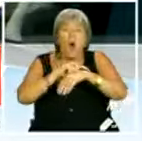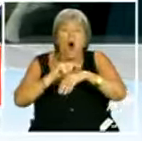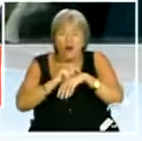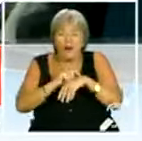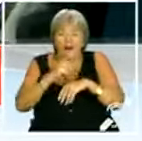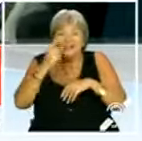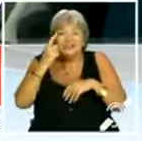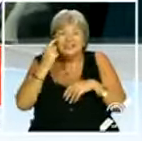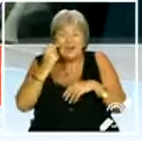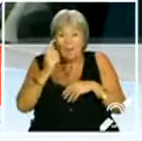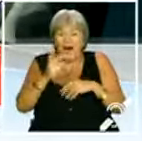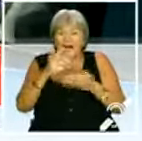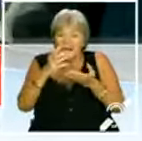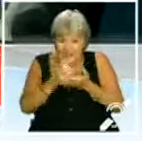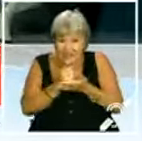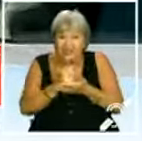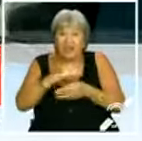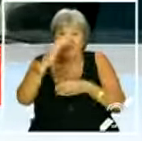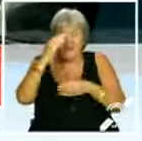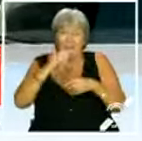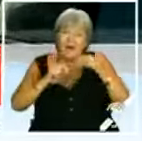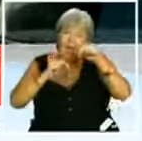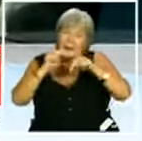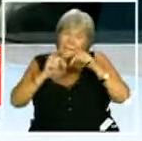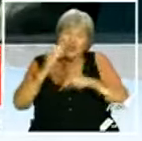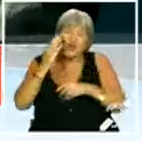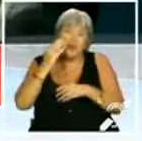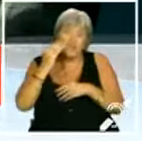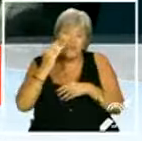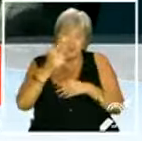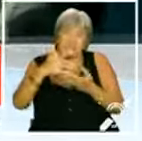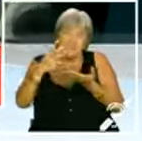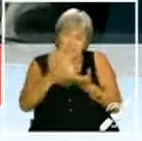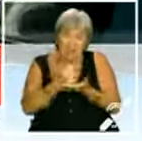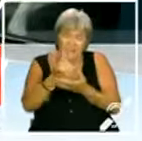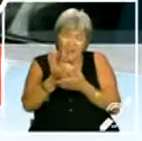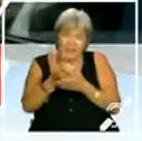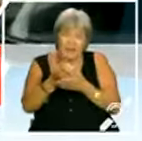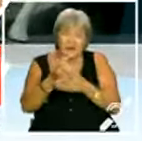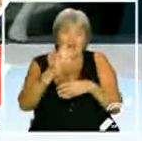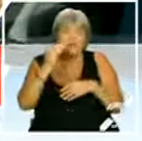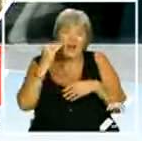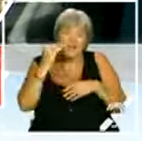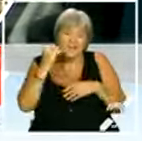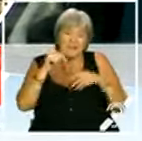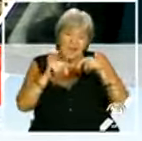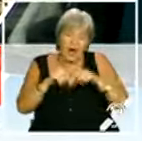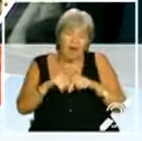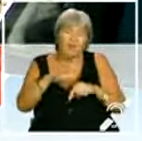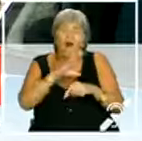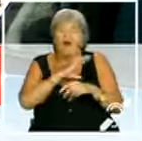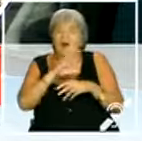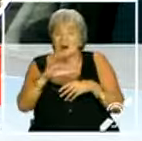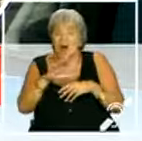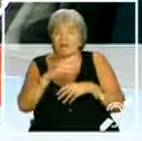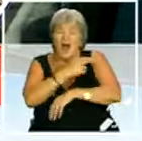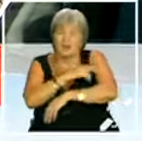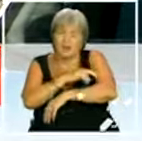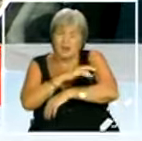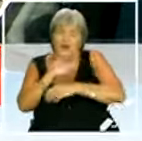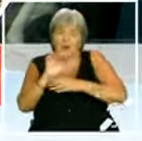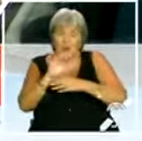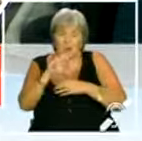se pare că sunt șanse foarte mari ca piciorul micuței să fie salvat. Evident, în continuare copila se află în stare gravă în spital